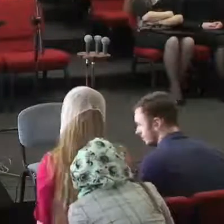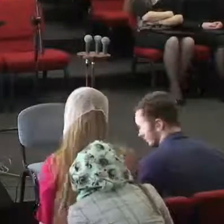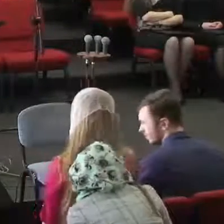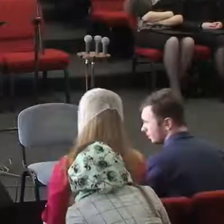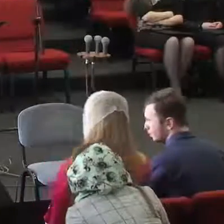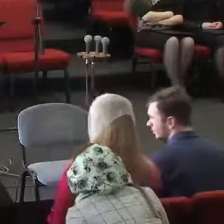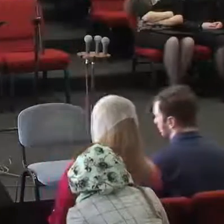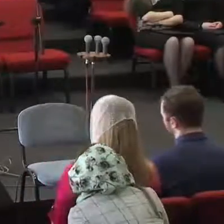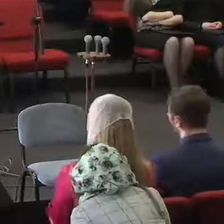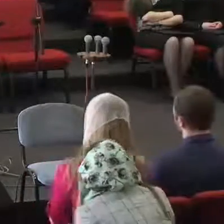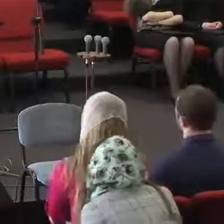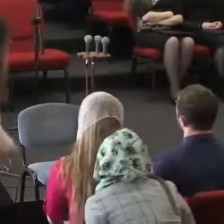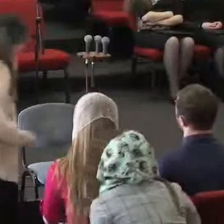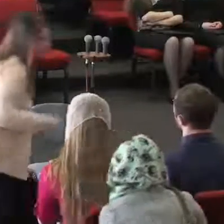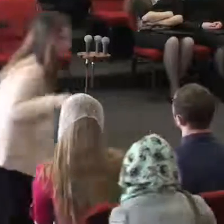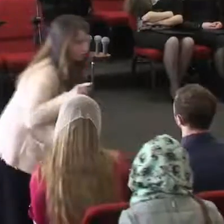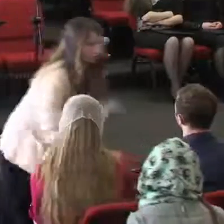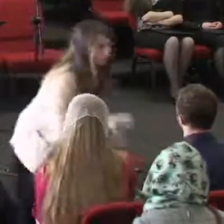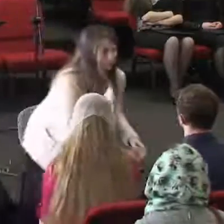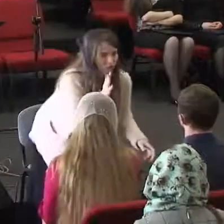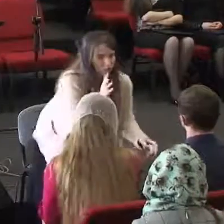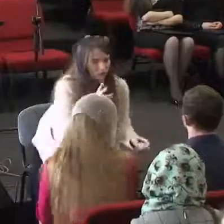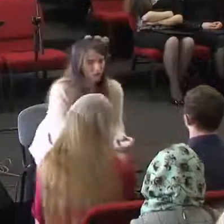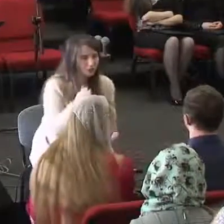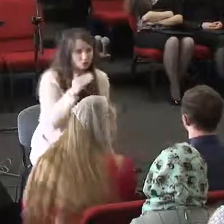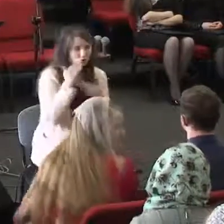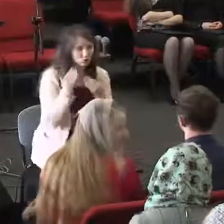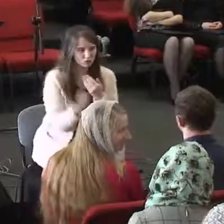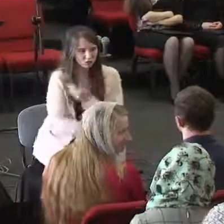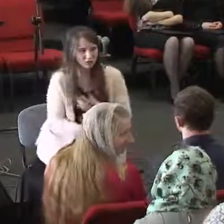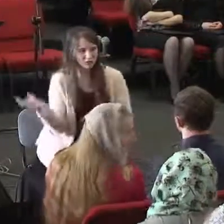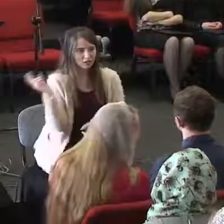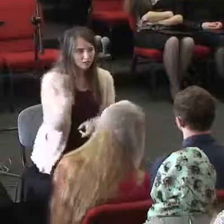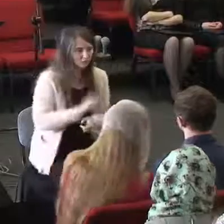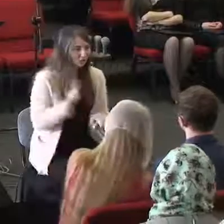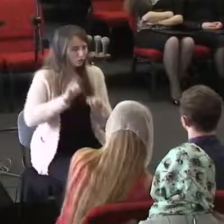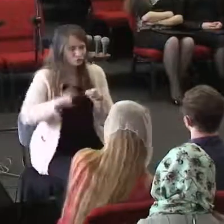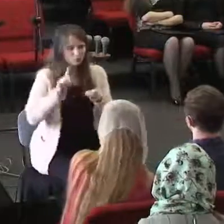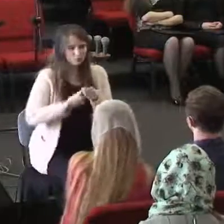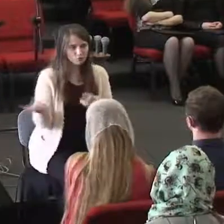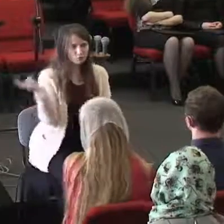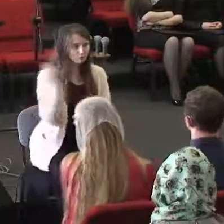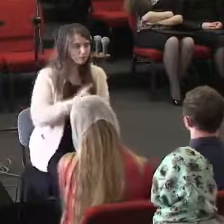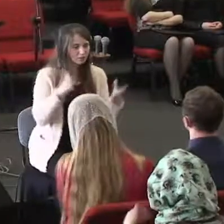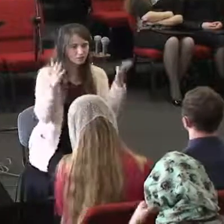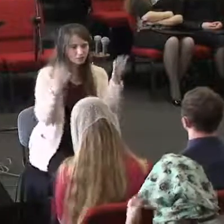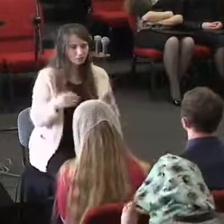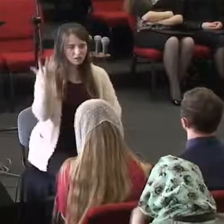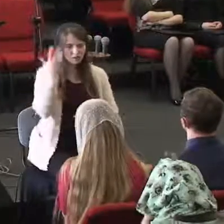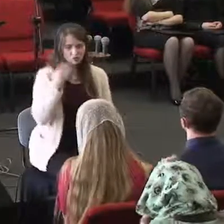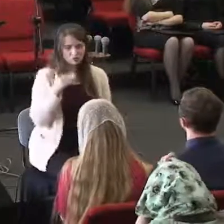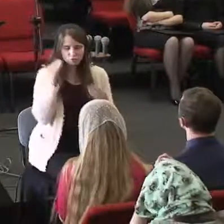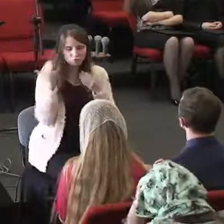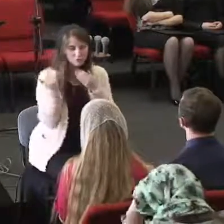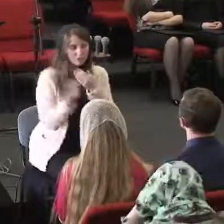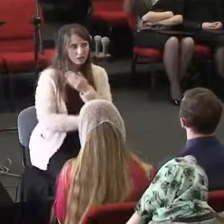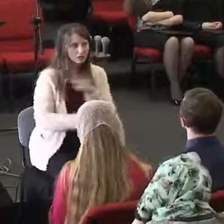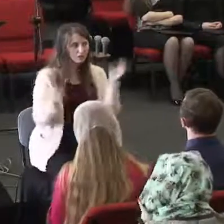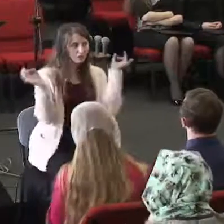Ось час останній наступає, і скоро-скоро прийде день, коли востаннє